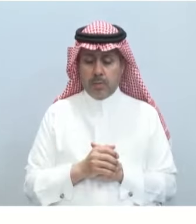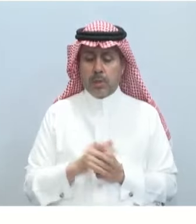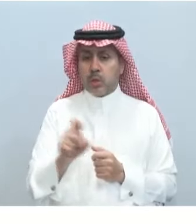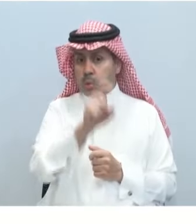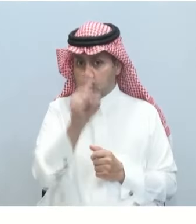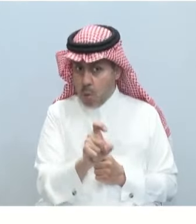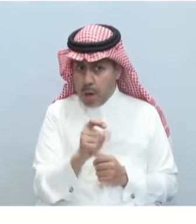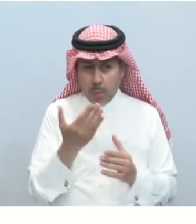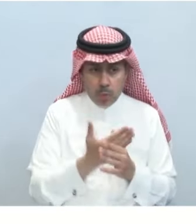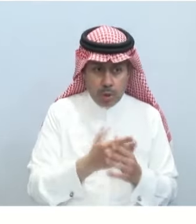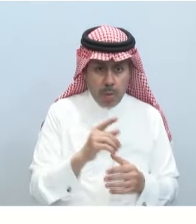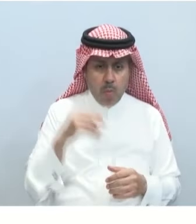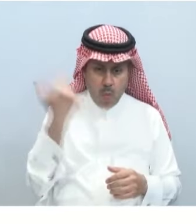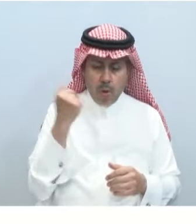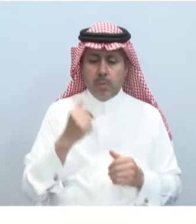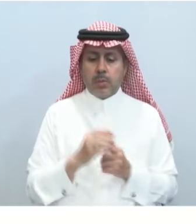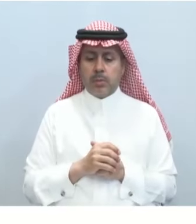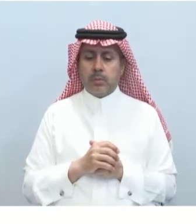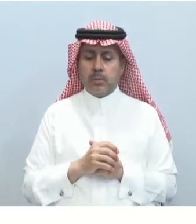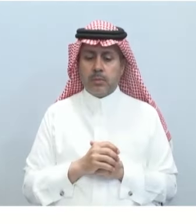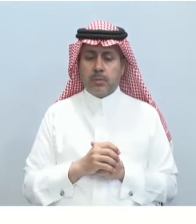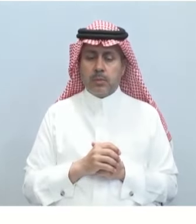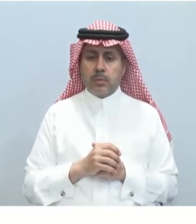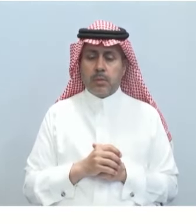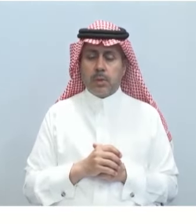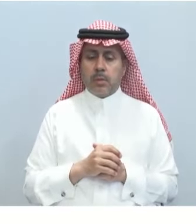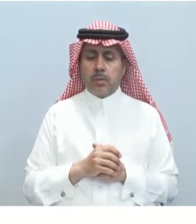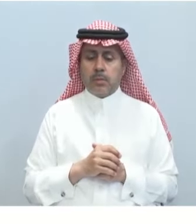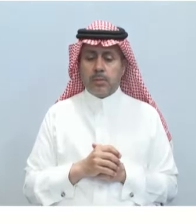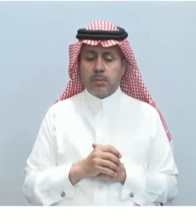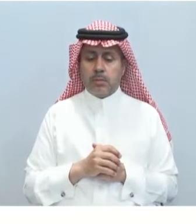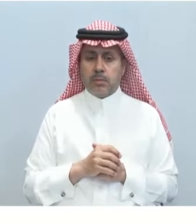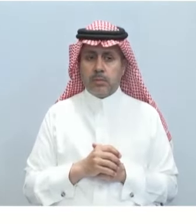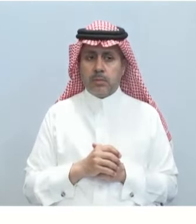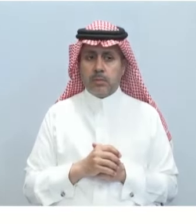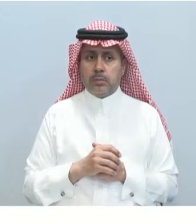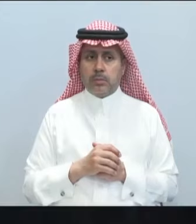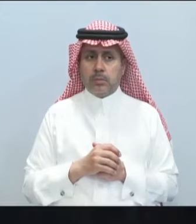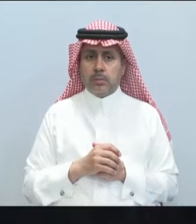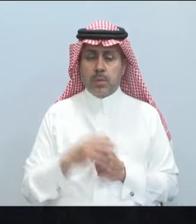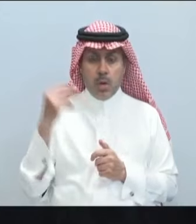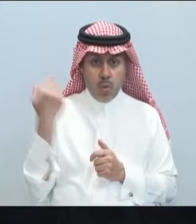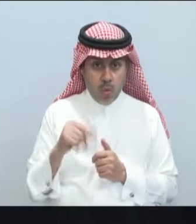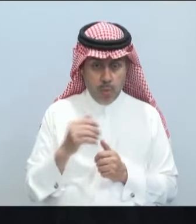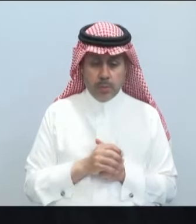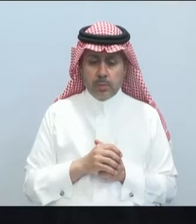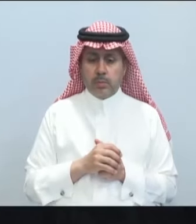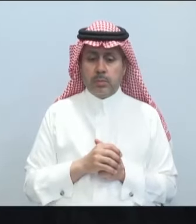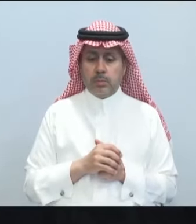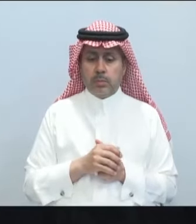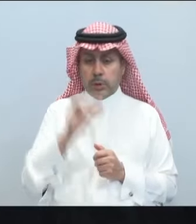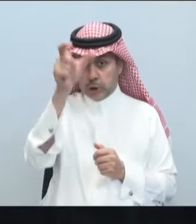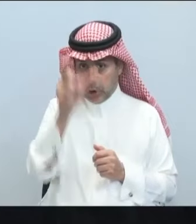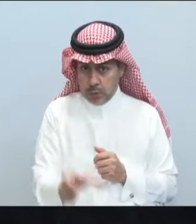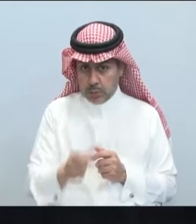ومعاقبته كذلك هذا من الامور الهدف من هذا النظام لتكون هناك عقوبه لهؤلاء